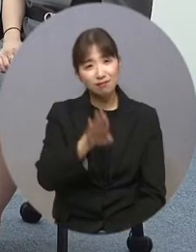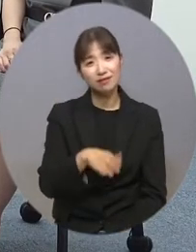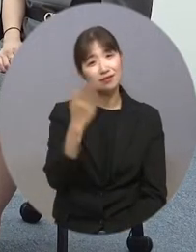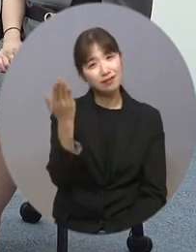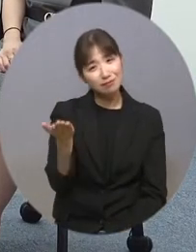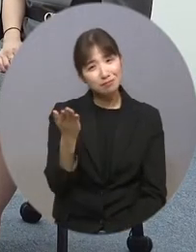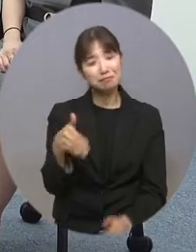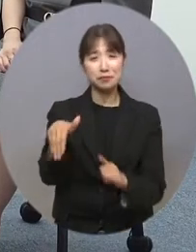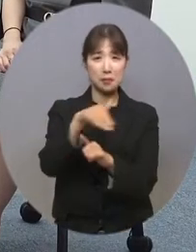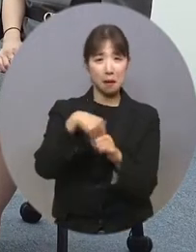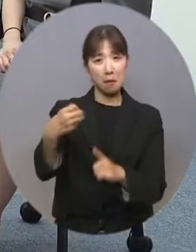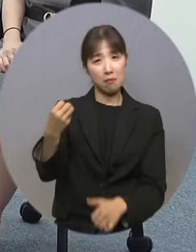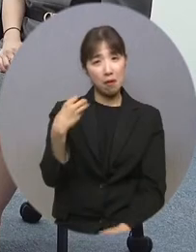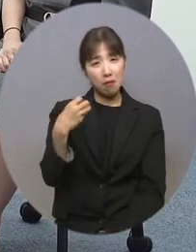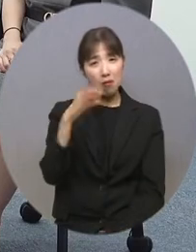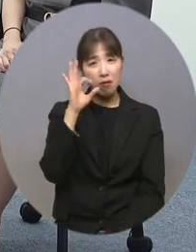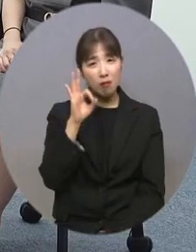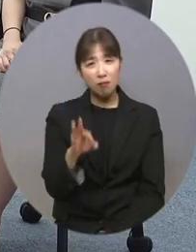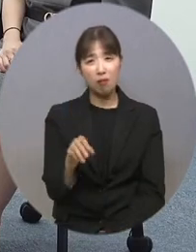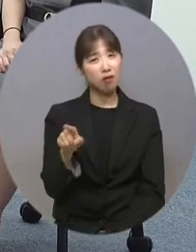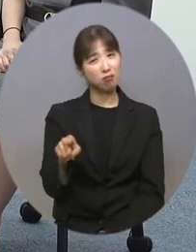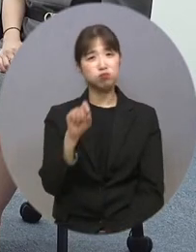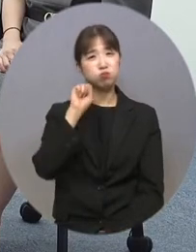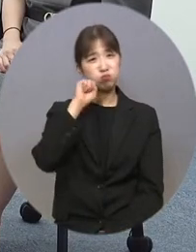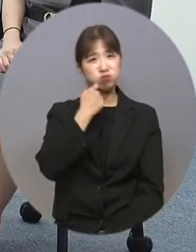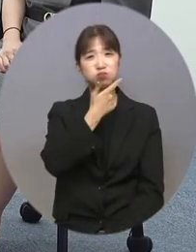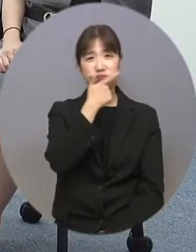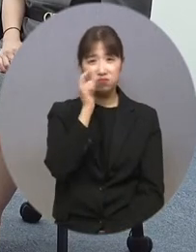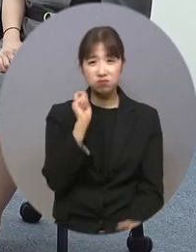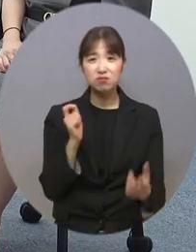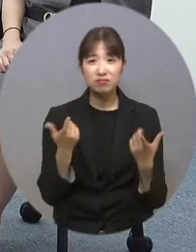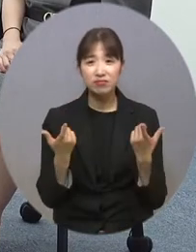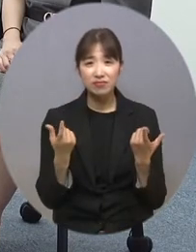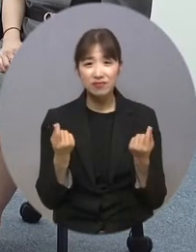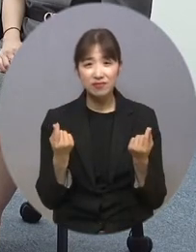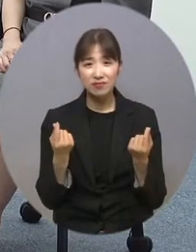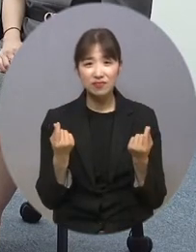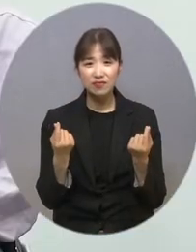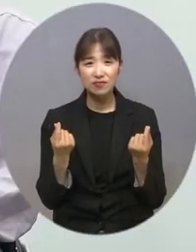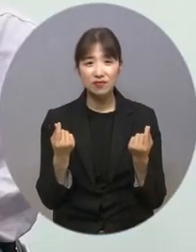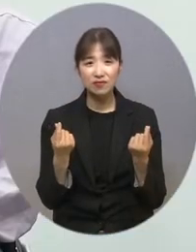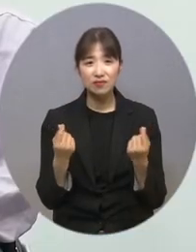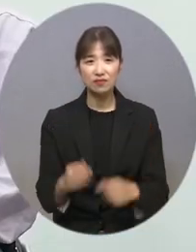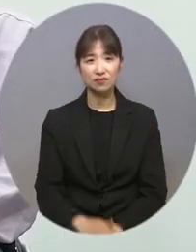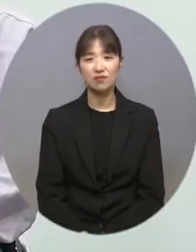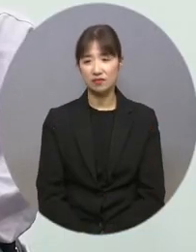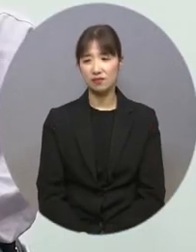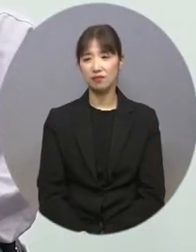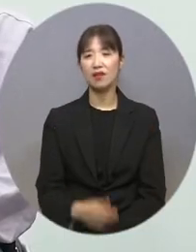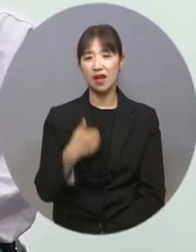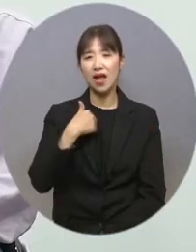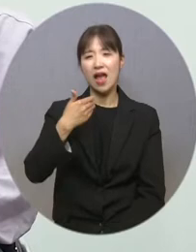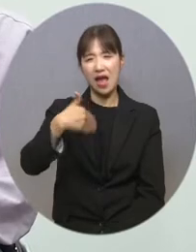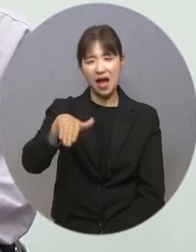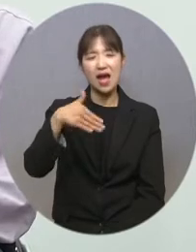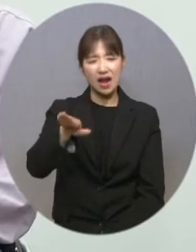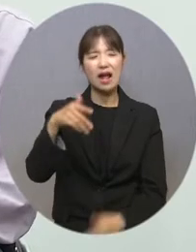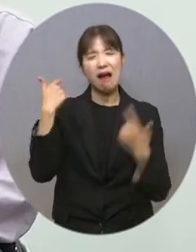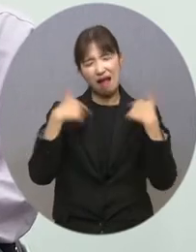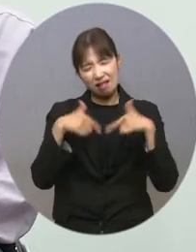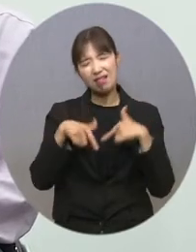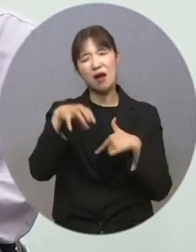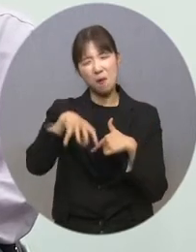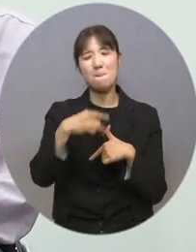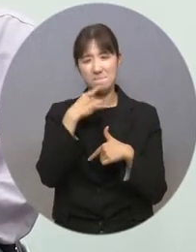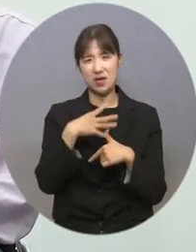상황에서는 그런 것들이 많이 좀 부족한 경험을 많이 하셨나봐요 갔던 예 위주로 가게 되고 결론적으로